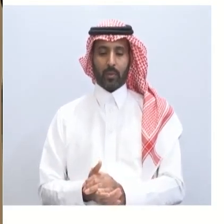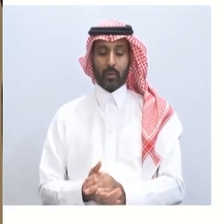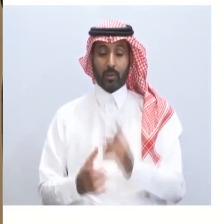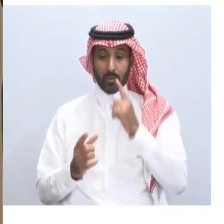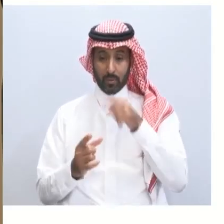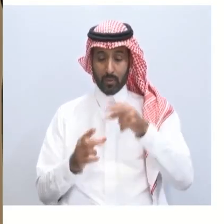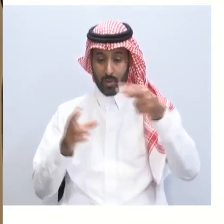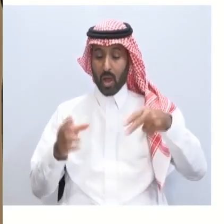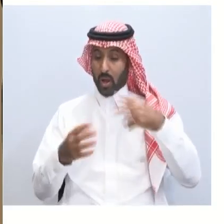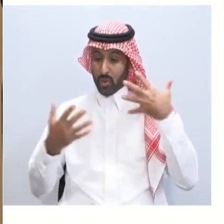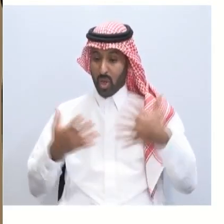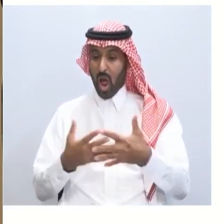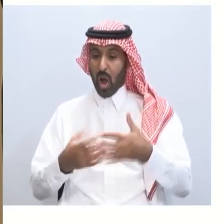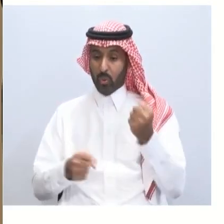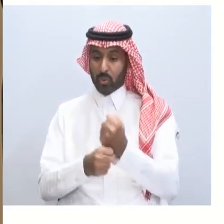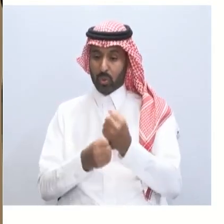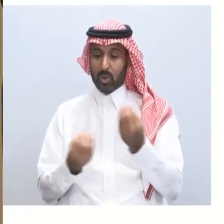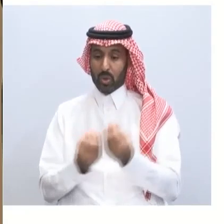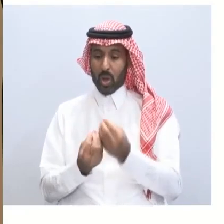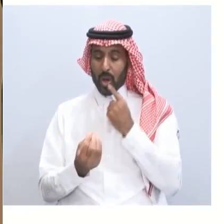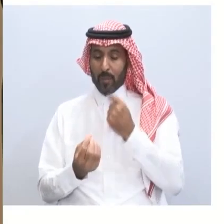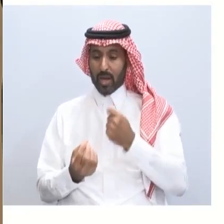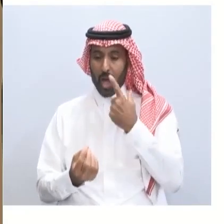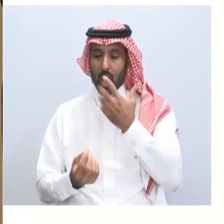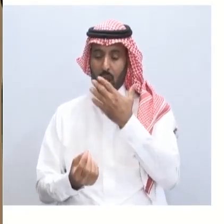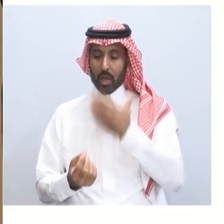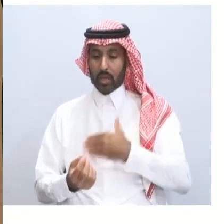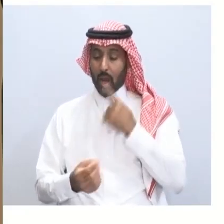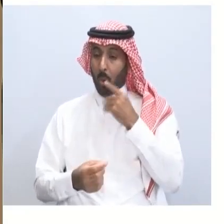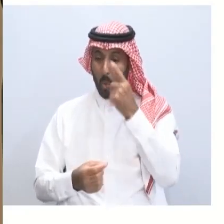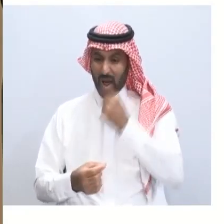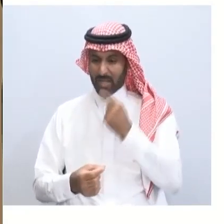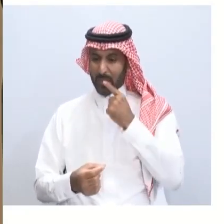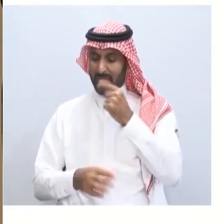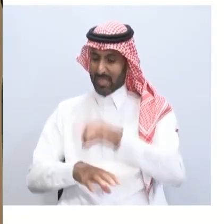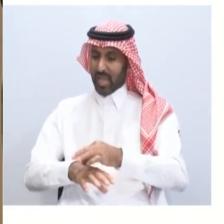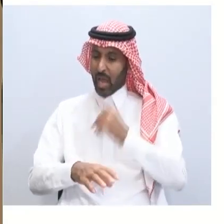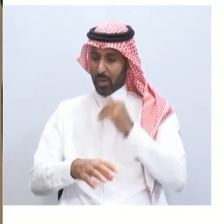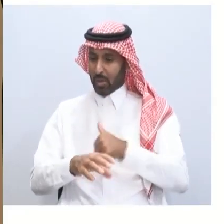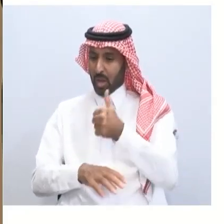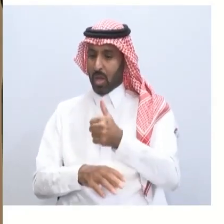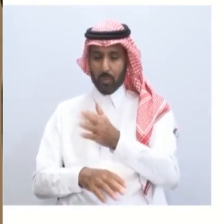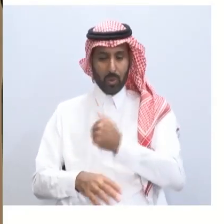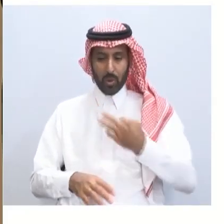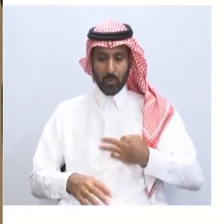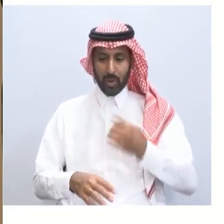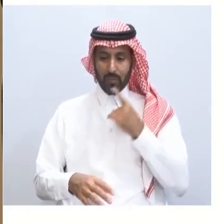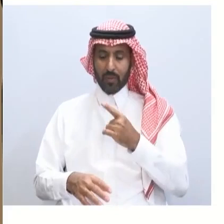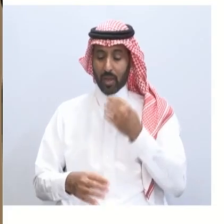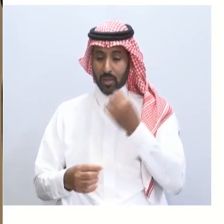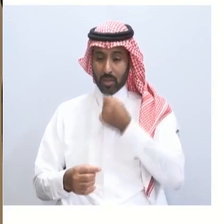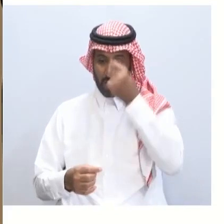سويا التعاون قيمه اخلاقيه وواجب انساني نبيل لا يمكن ان يؤمن به ويتحلى